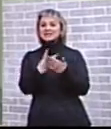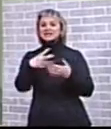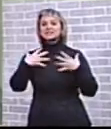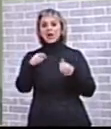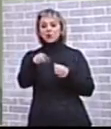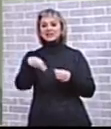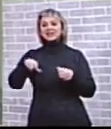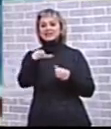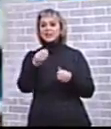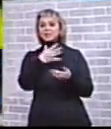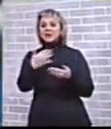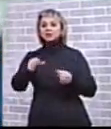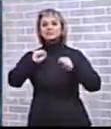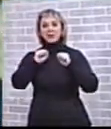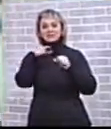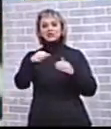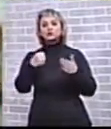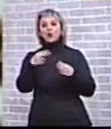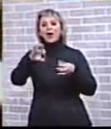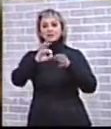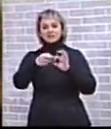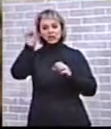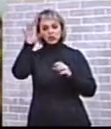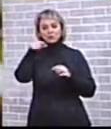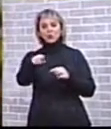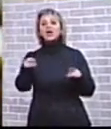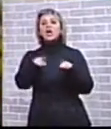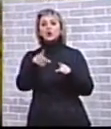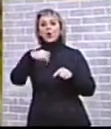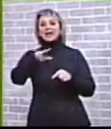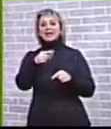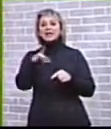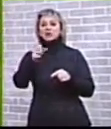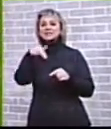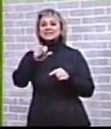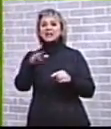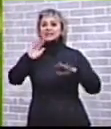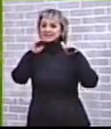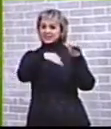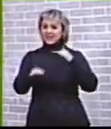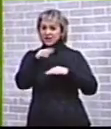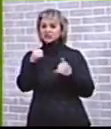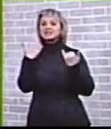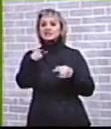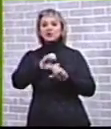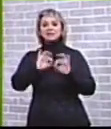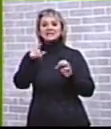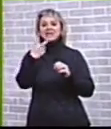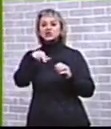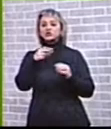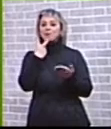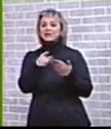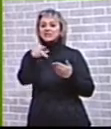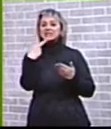здоровые донские продукты спортсмены, вплоть до олимпийских чемпионок. В роли донских русалок – синхронистки. Сегодня блестящий хвост